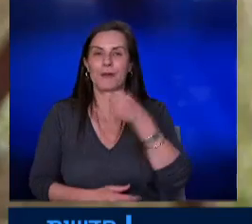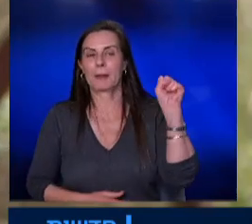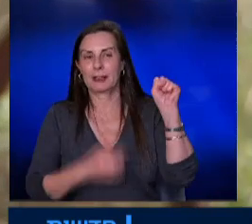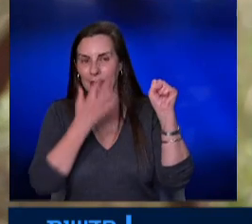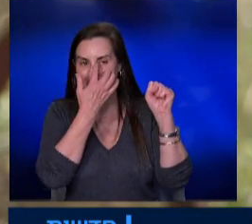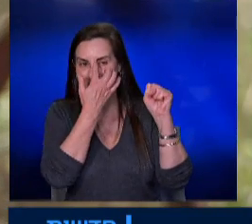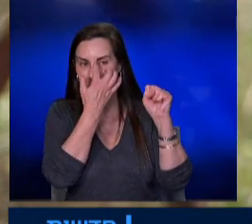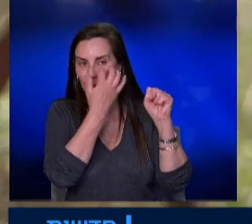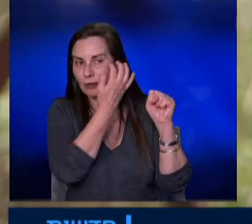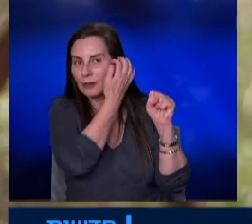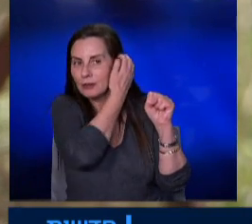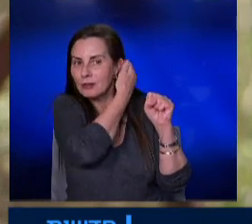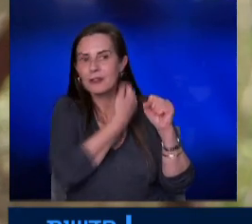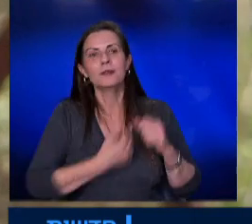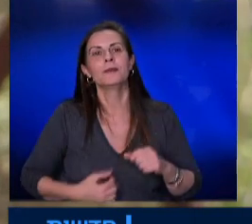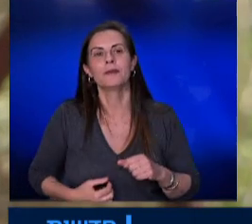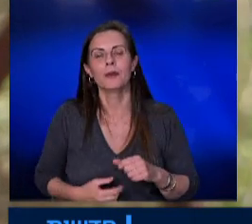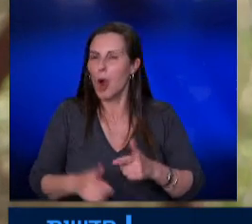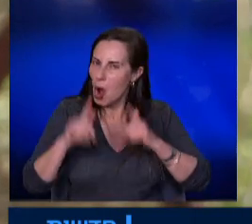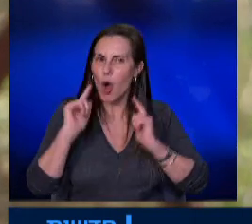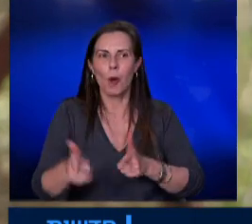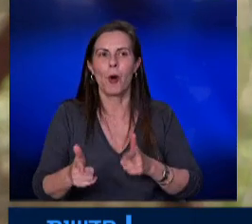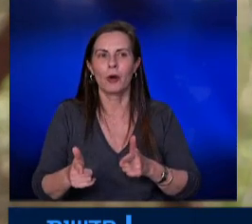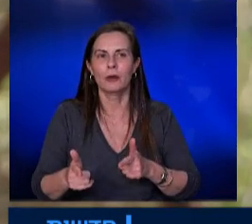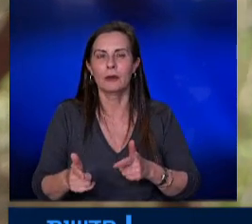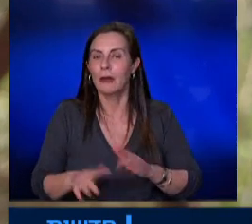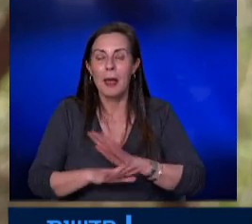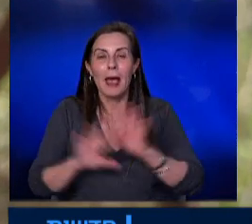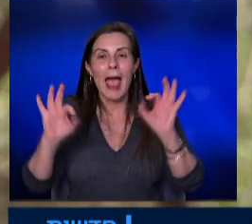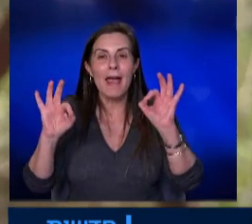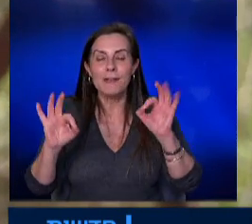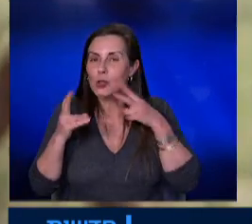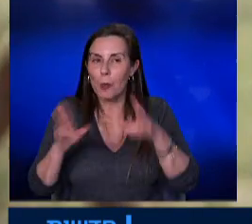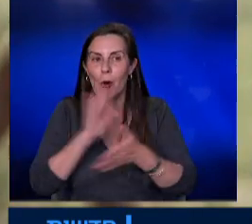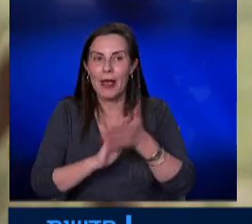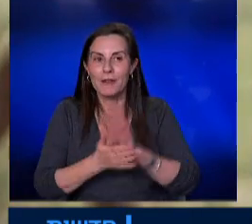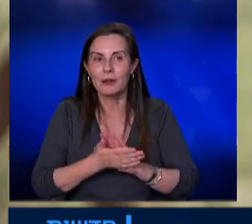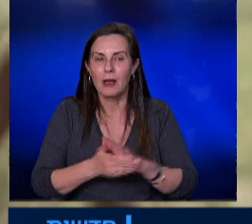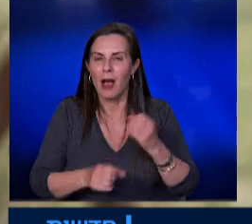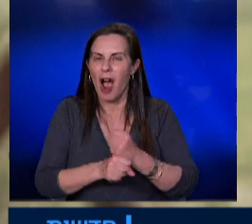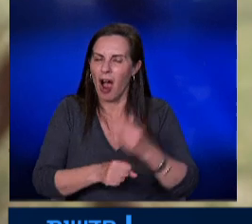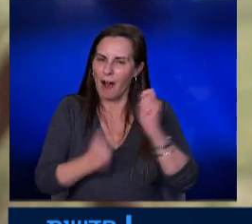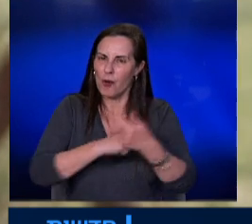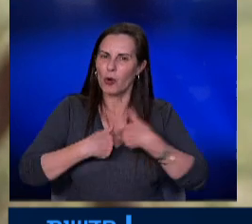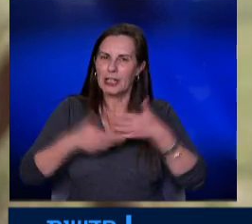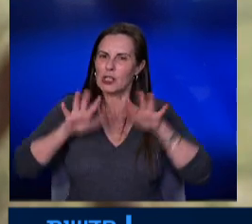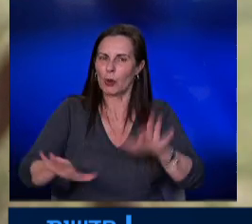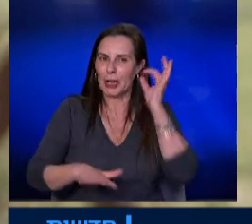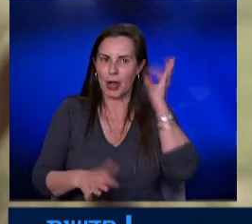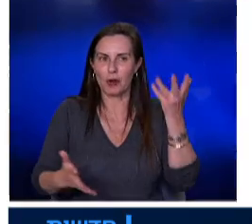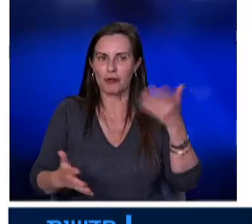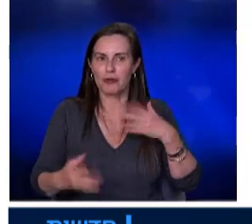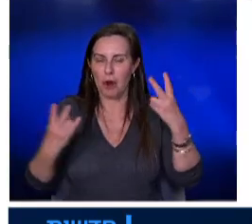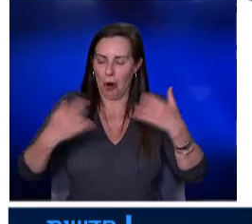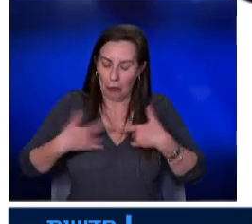של פמיניסטיות, לוחמות, חסרות גרם אחד של הומור. עשו ממני איזה מזוגן, כאילו שאכפת